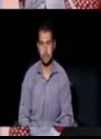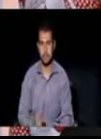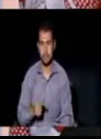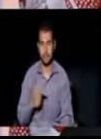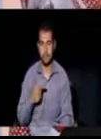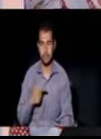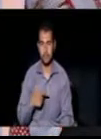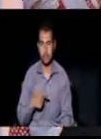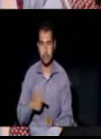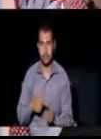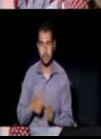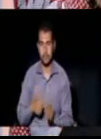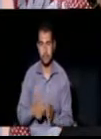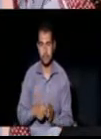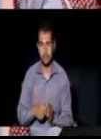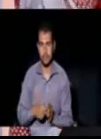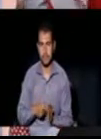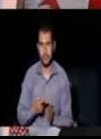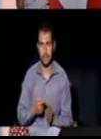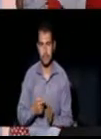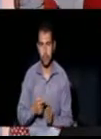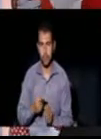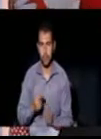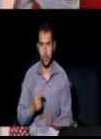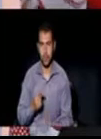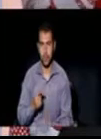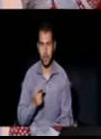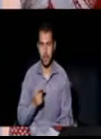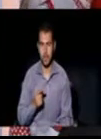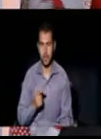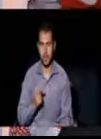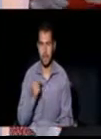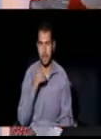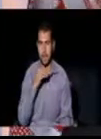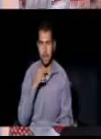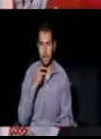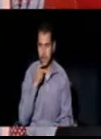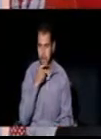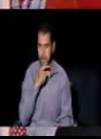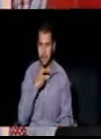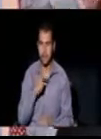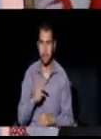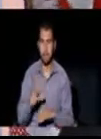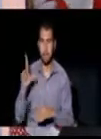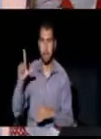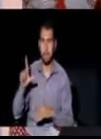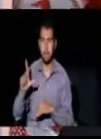أو في رئيسة الاتحاد الأولى في مصر. شعب مصر وشعب مصر كله بيحبك